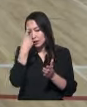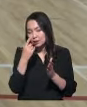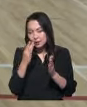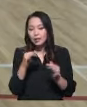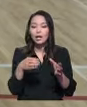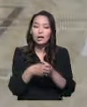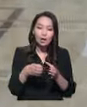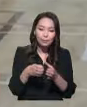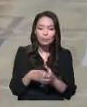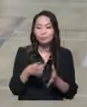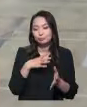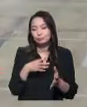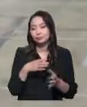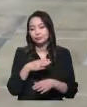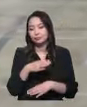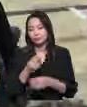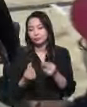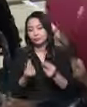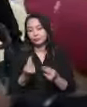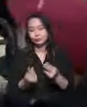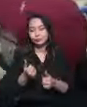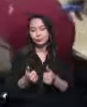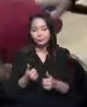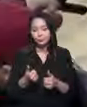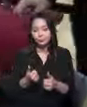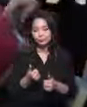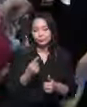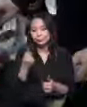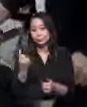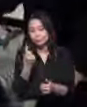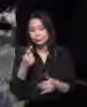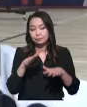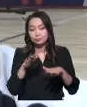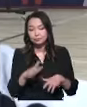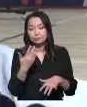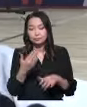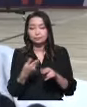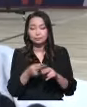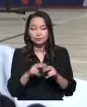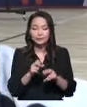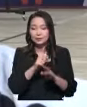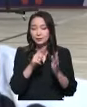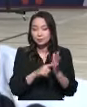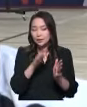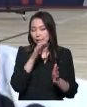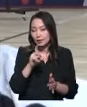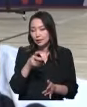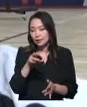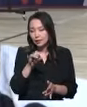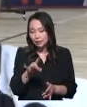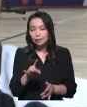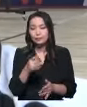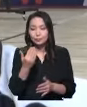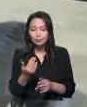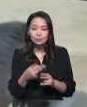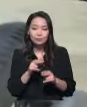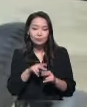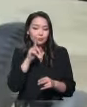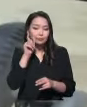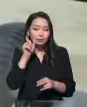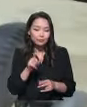командных дисциплинах. За первое место боролся и 17-летний Эльдар Гребнев. С «Бочей» молодой человек